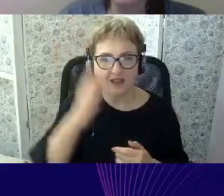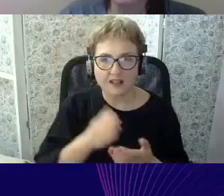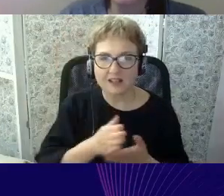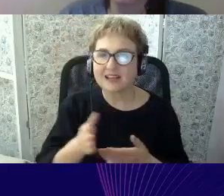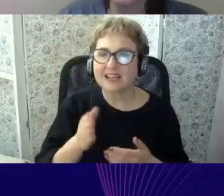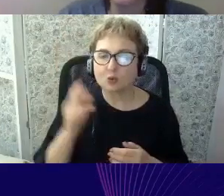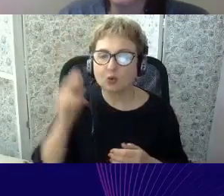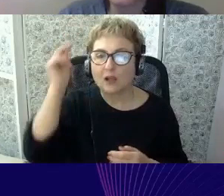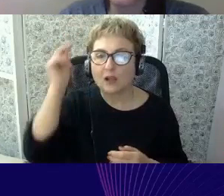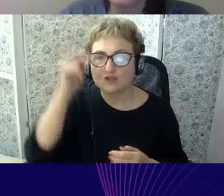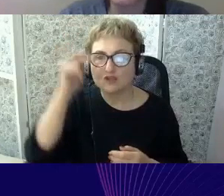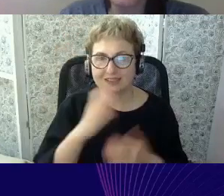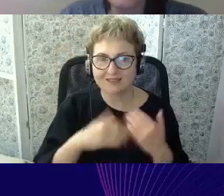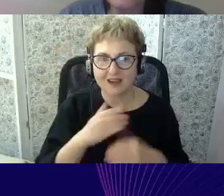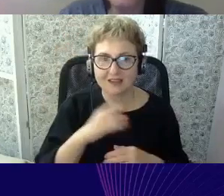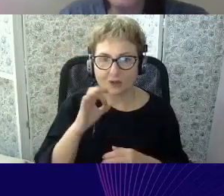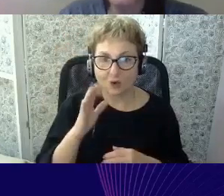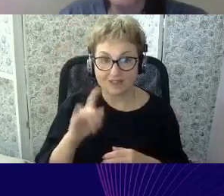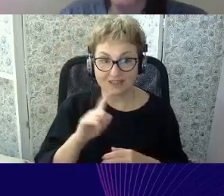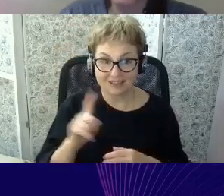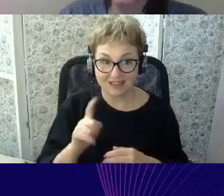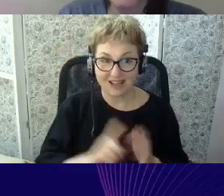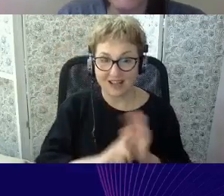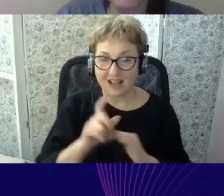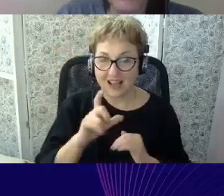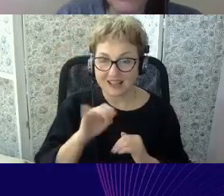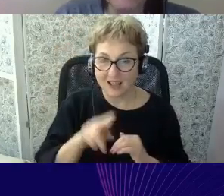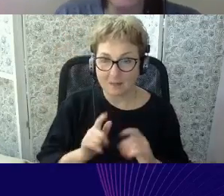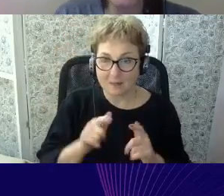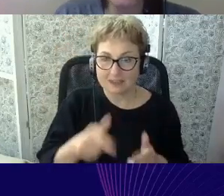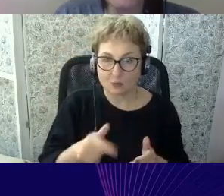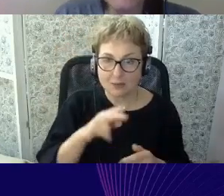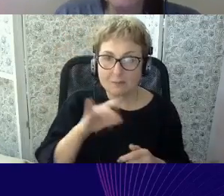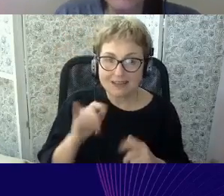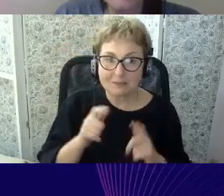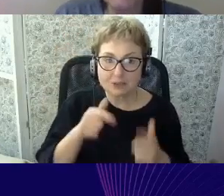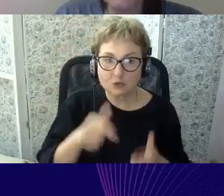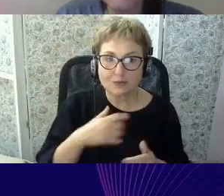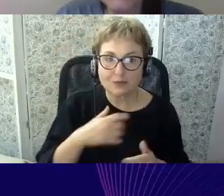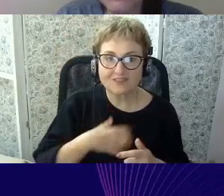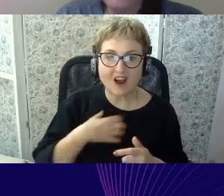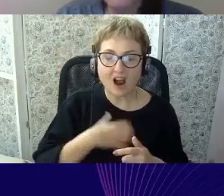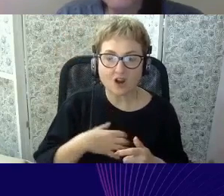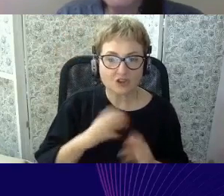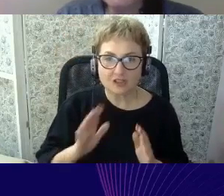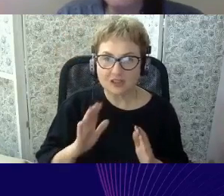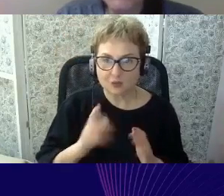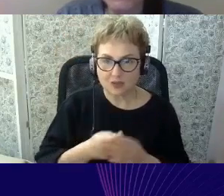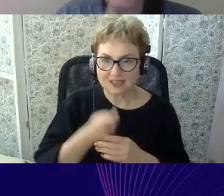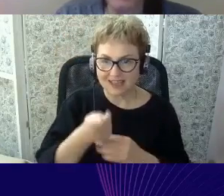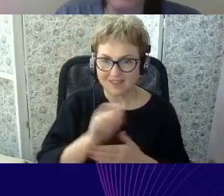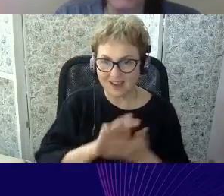траектории обучающейся с инвалидностью и ОВЗ на этапе поступления. При поступлении важно не только